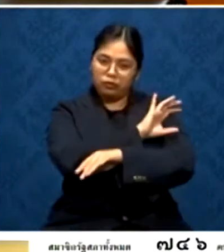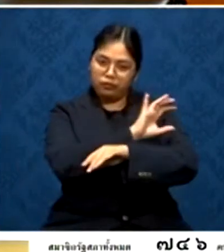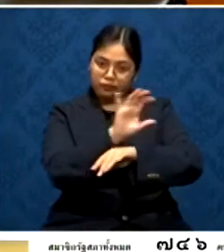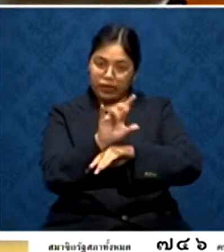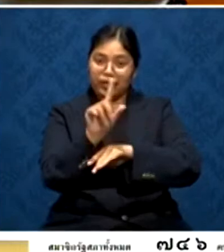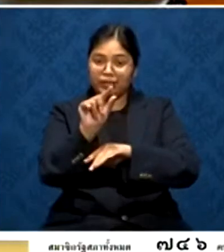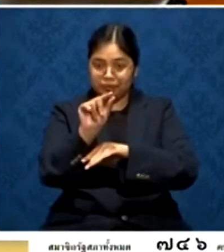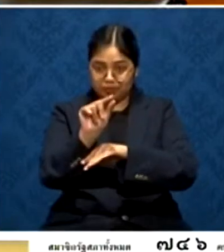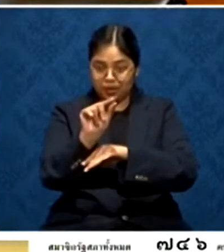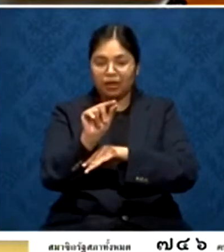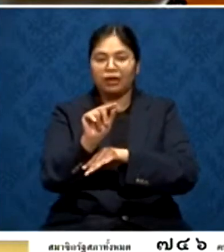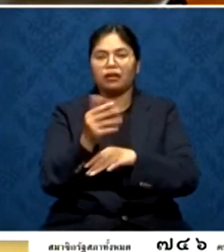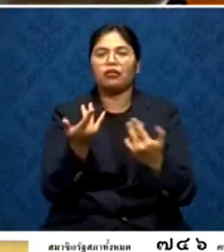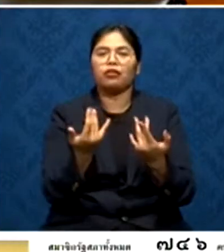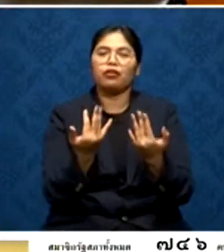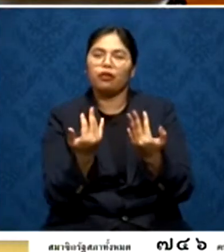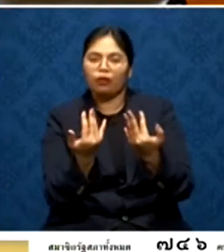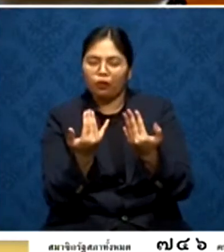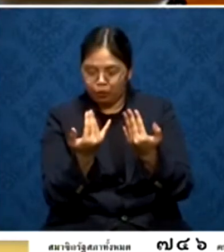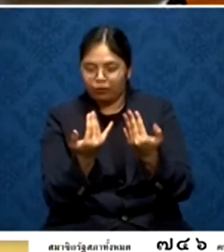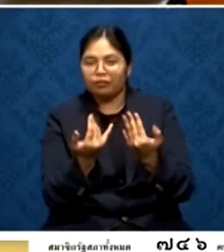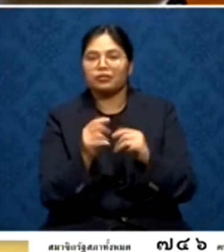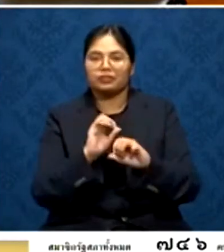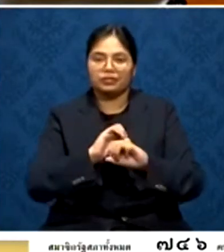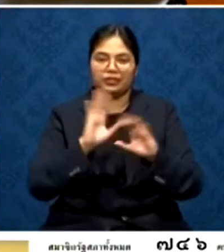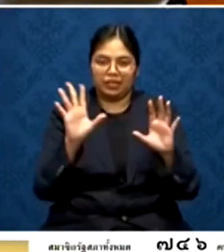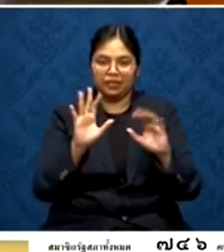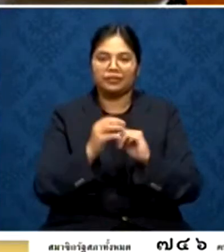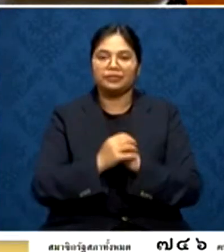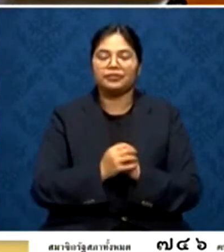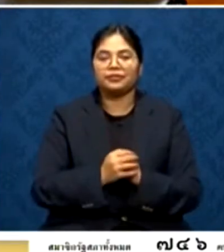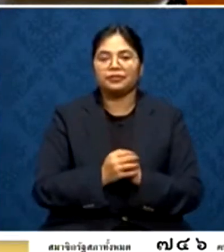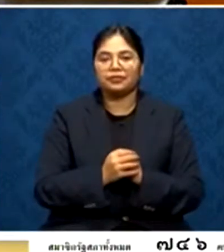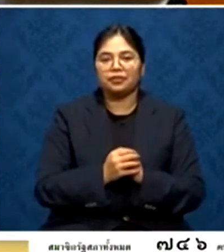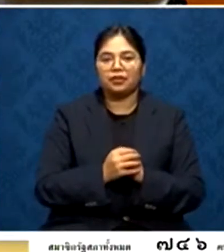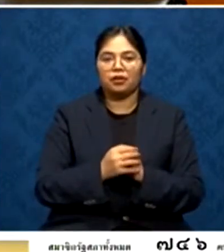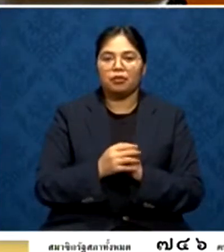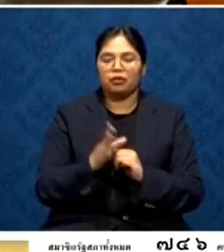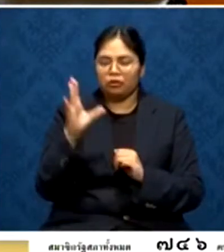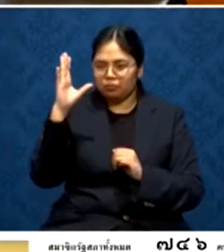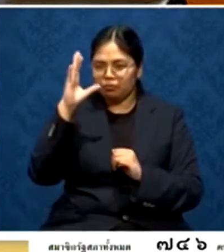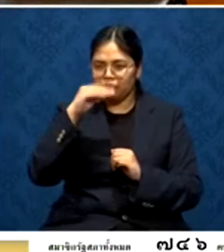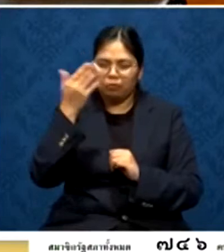าจากนโยบายนี้ให้ชัดเจนต่อจากเมื่อคืนอีกครั้งหนึ่งนะครับ